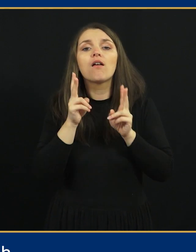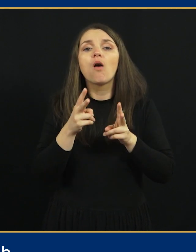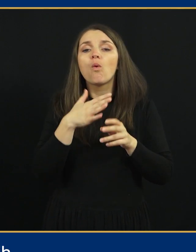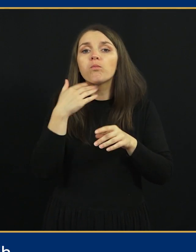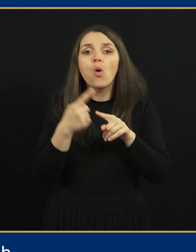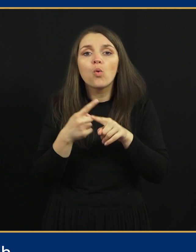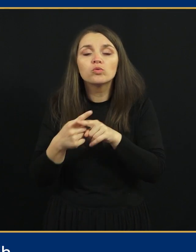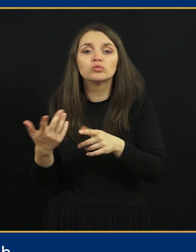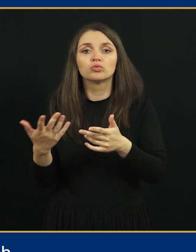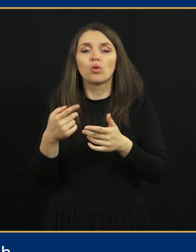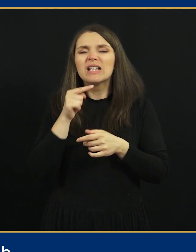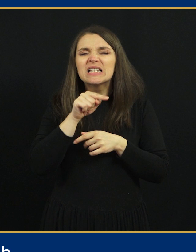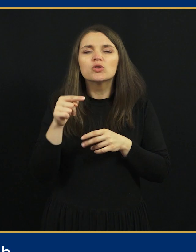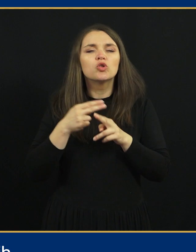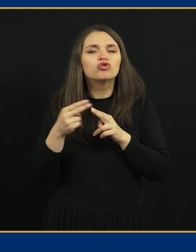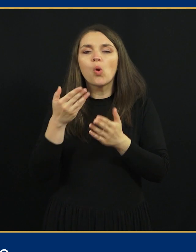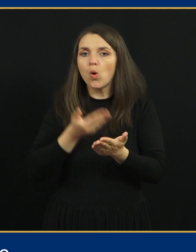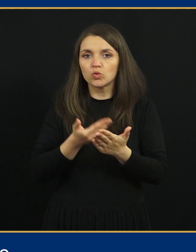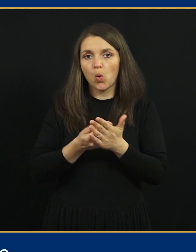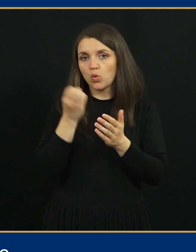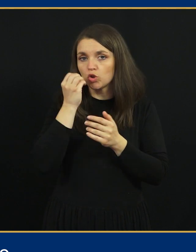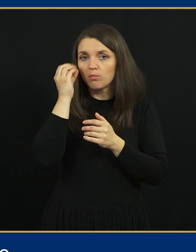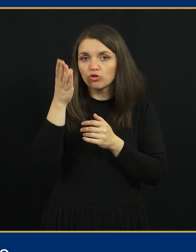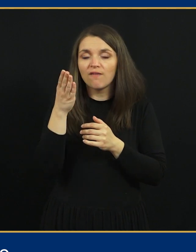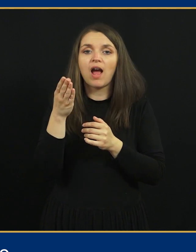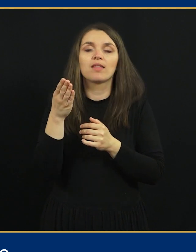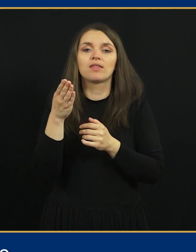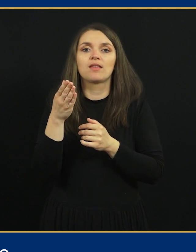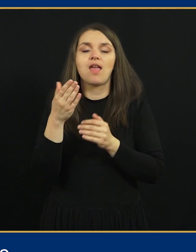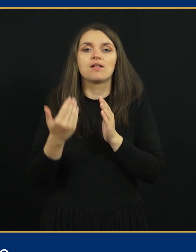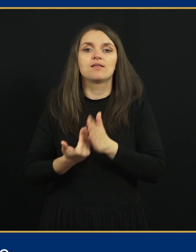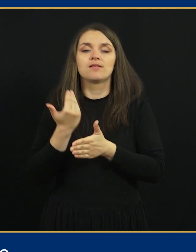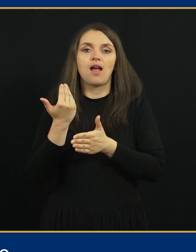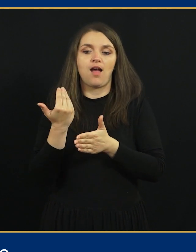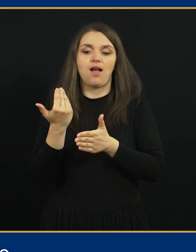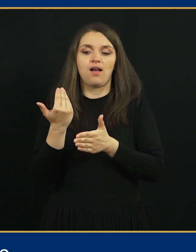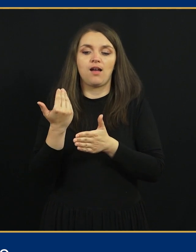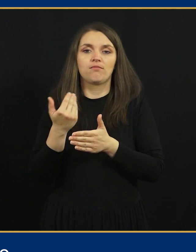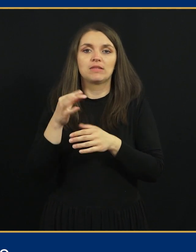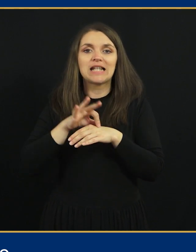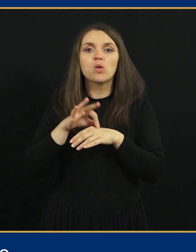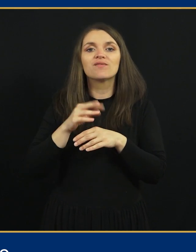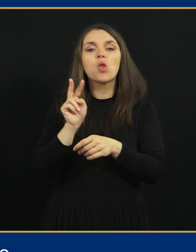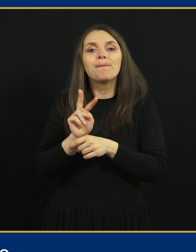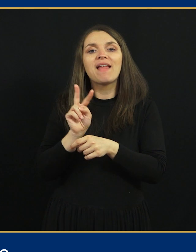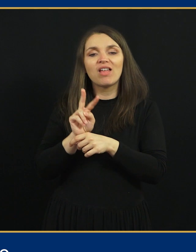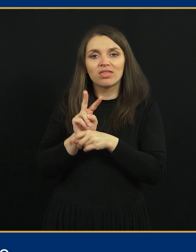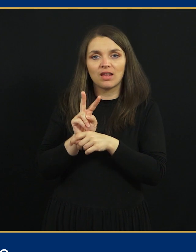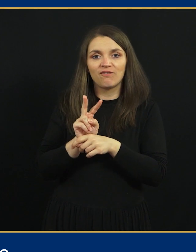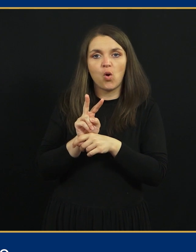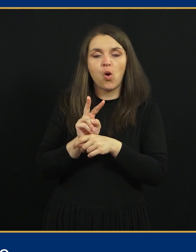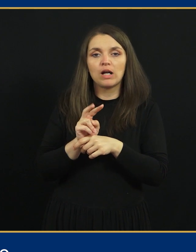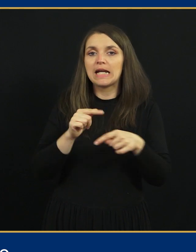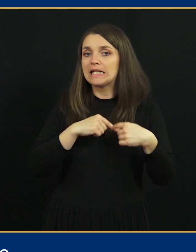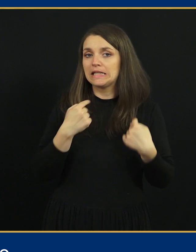pravilno jemati, kdaj, kako pogosto. Skratka, tisto čisto osnovno izobraževanje za